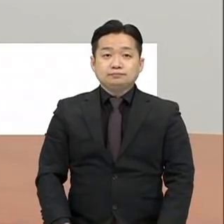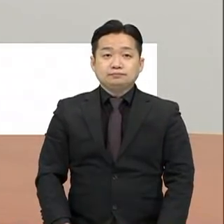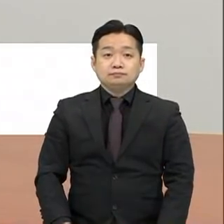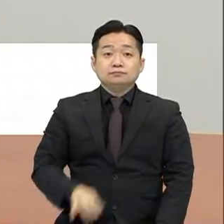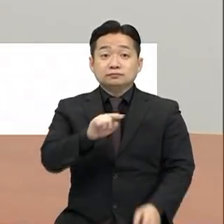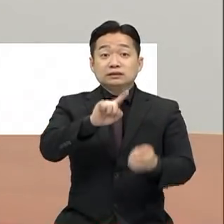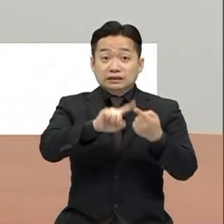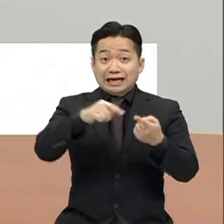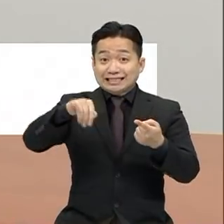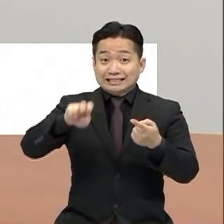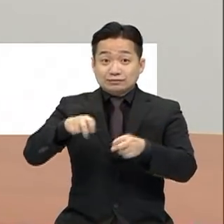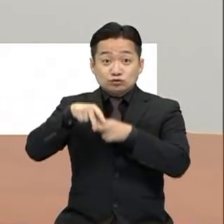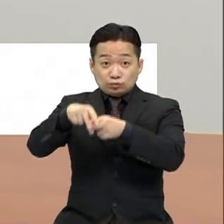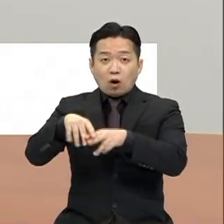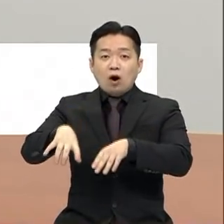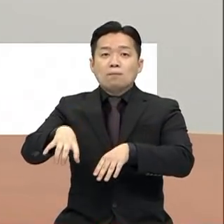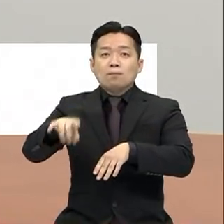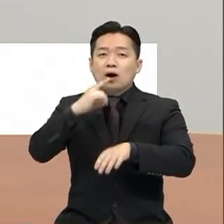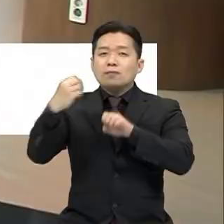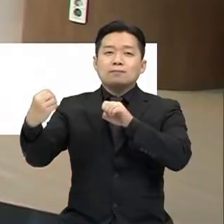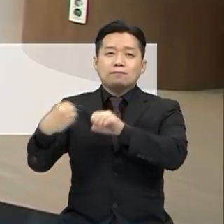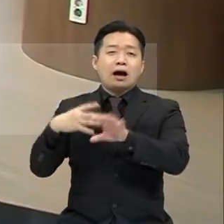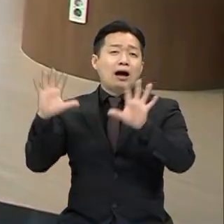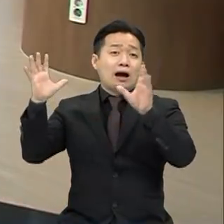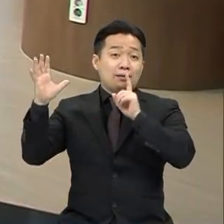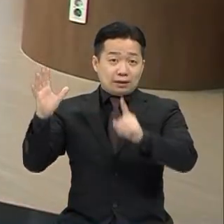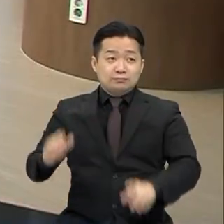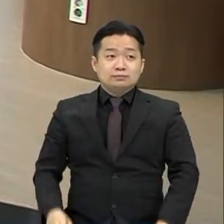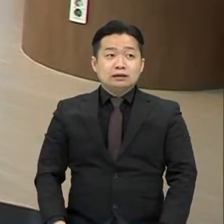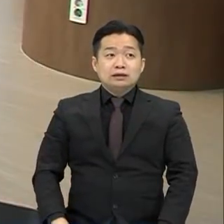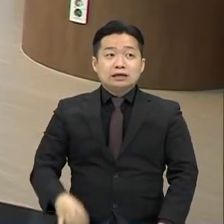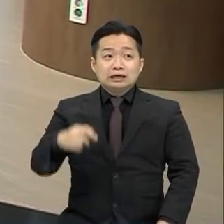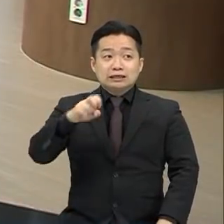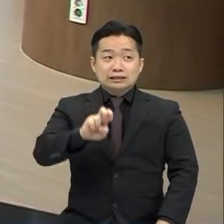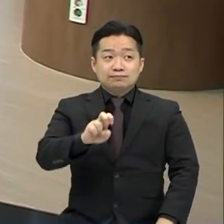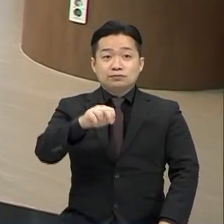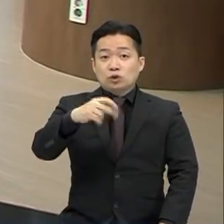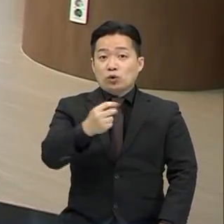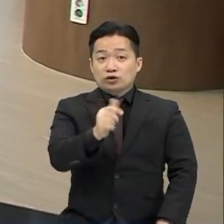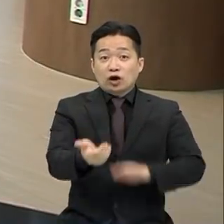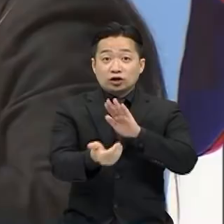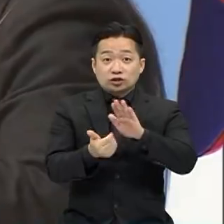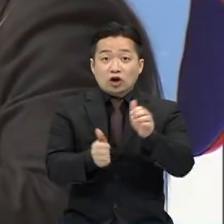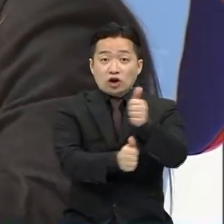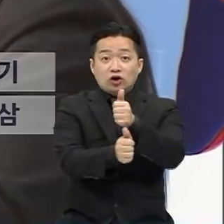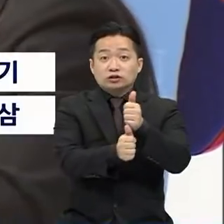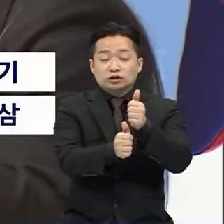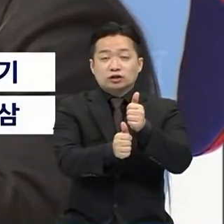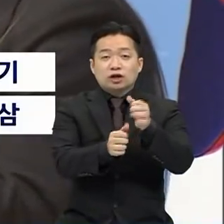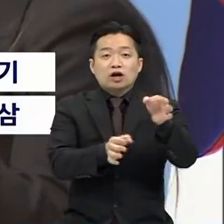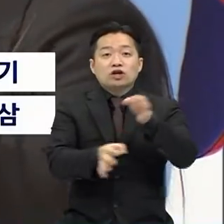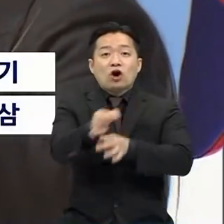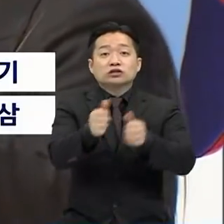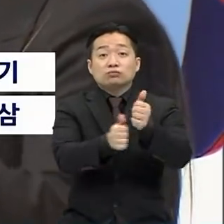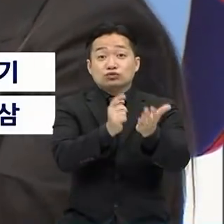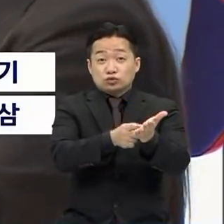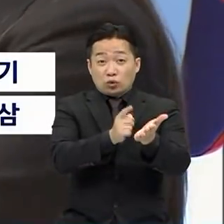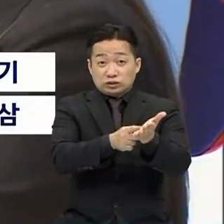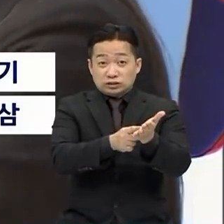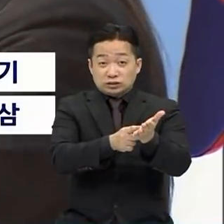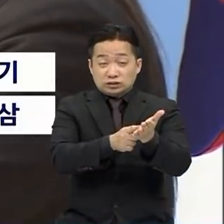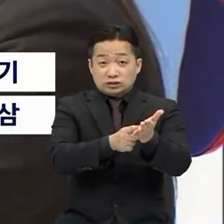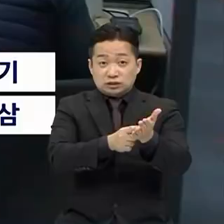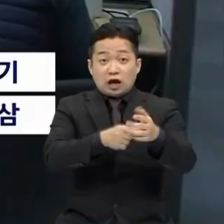심상정 후보 빼서 먼저 화답을 해 주신 겁니다 김동현 전 경제부총리는 두 후보가 정치 기득권을 내려놓는 것에